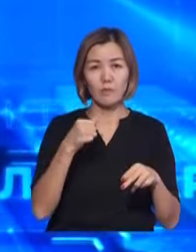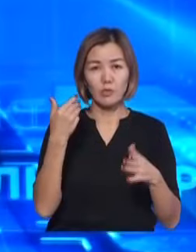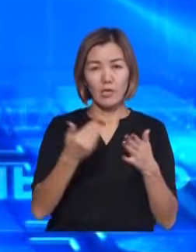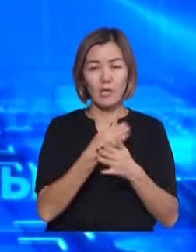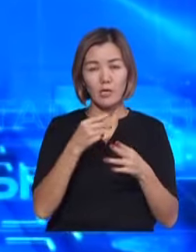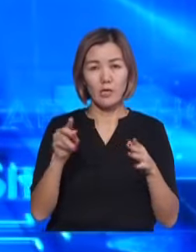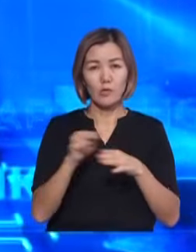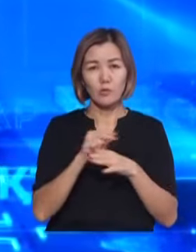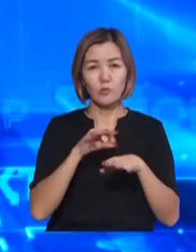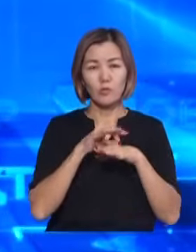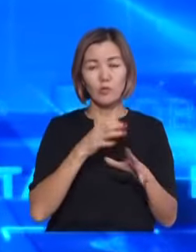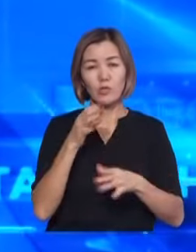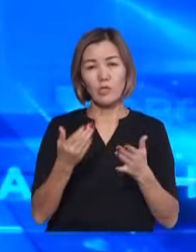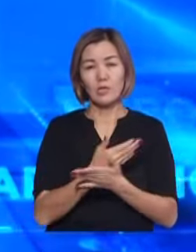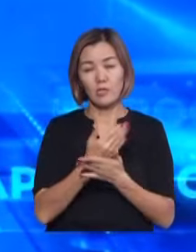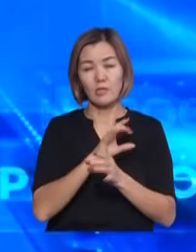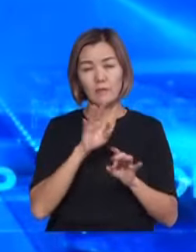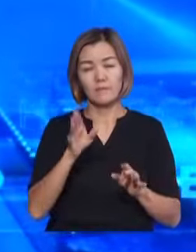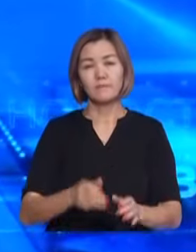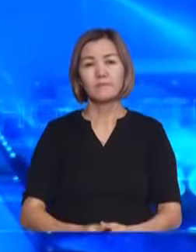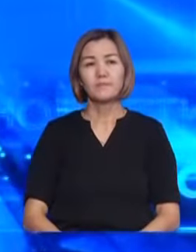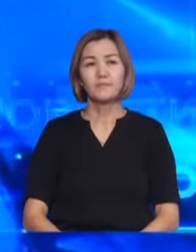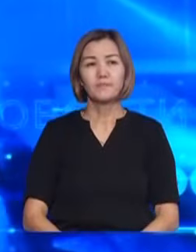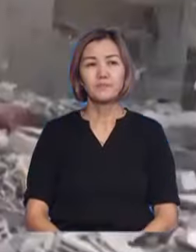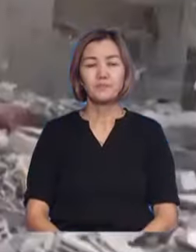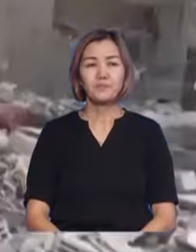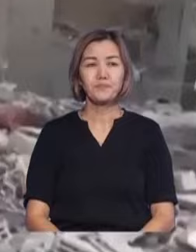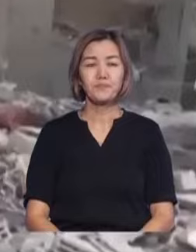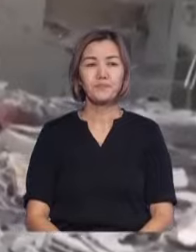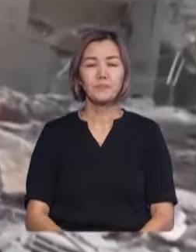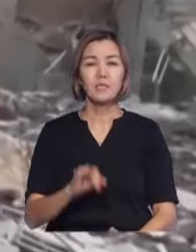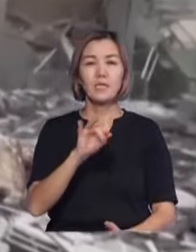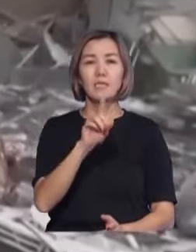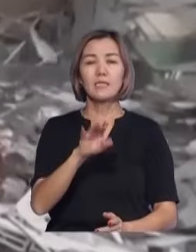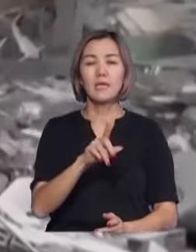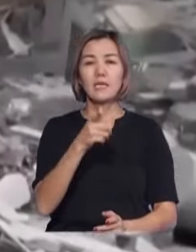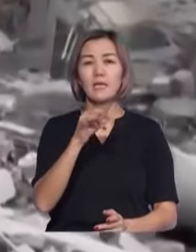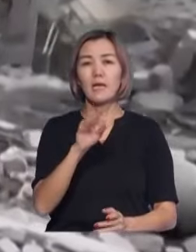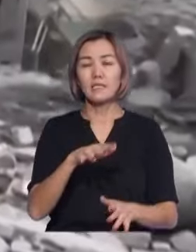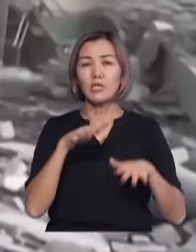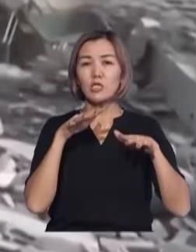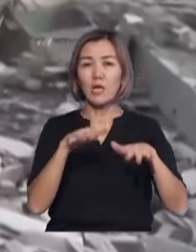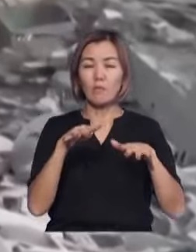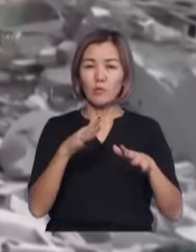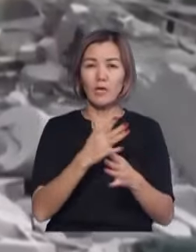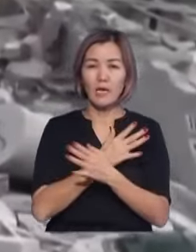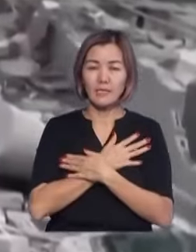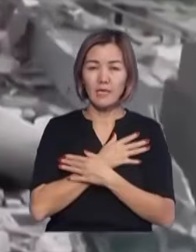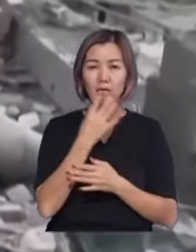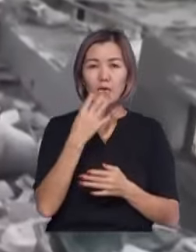жылы қайта жөндеуден өтіпті. Өзге де жаңалықтар келесі топтамада. Израильдин Газа секторундагы шабуулдардан каза тапкандар